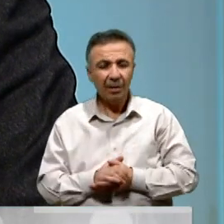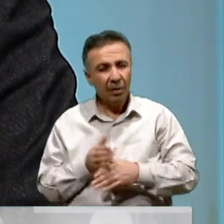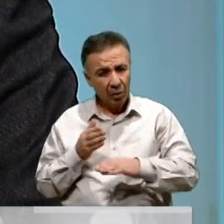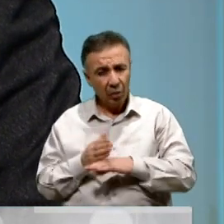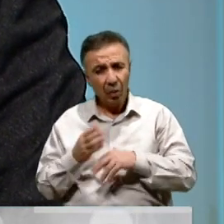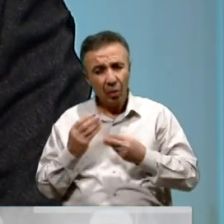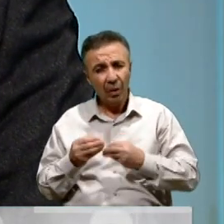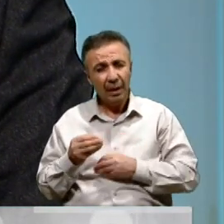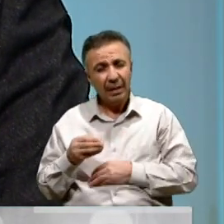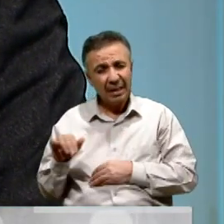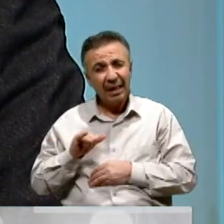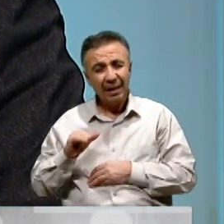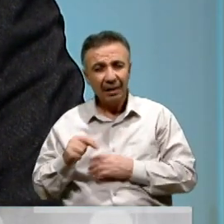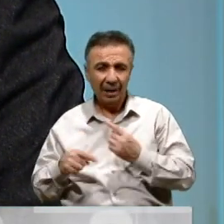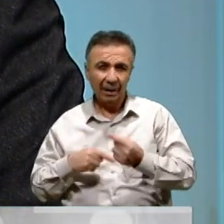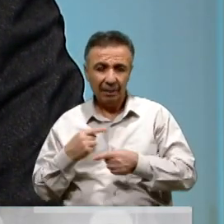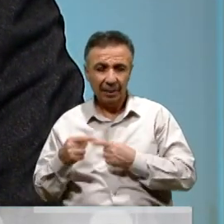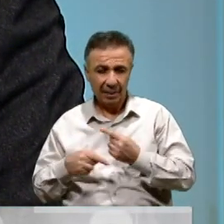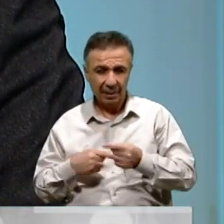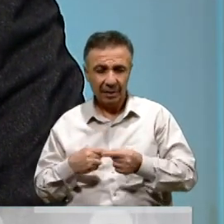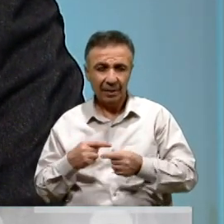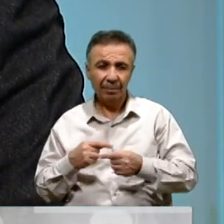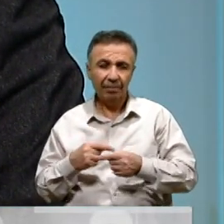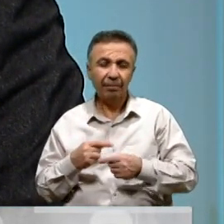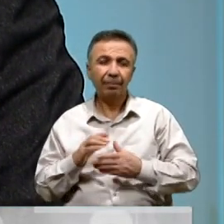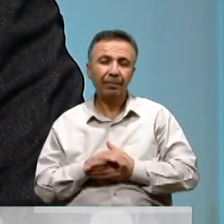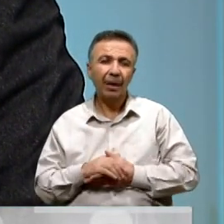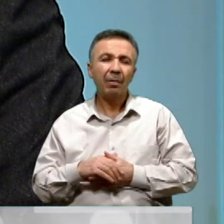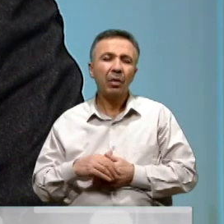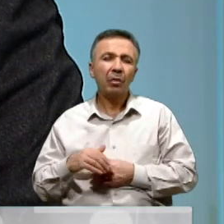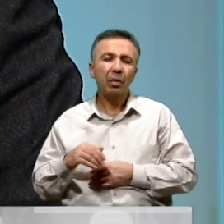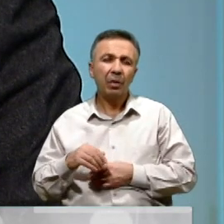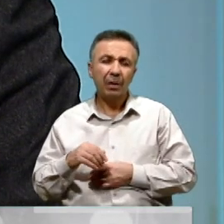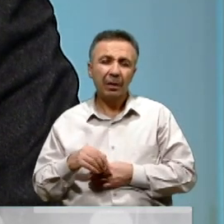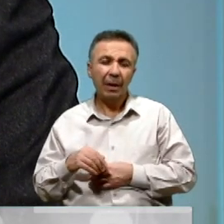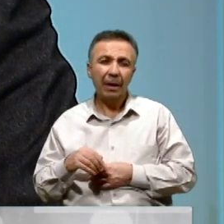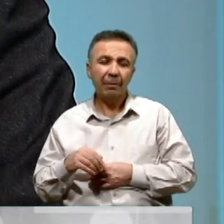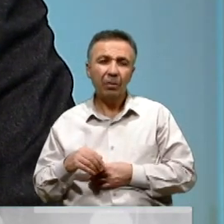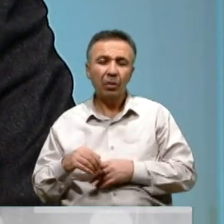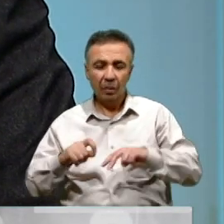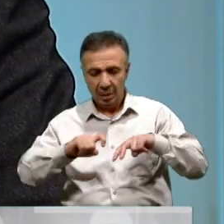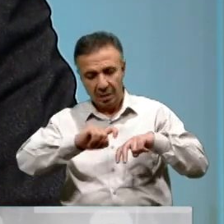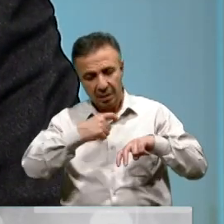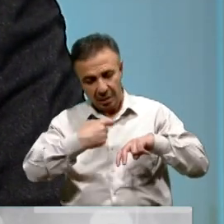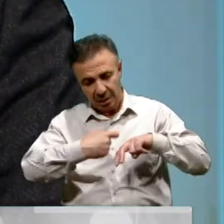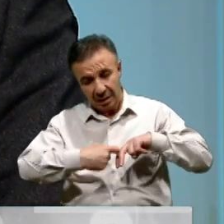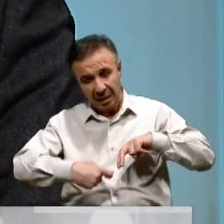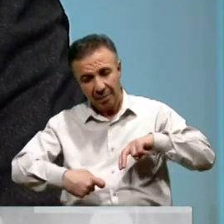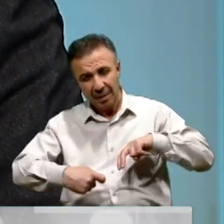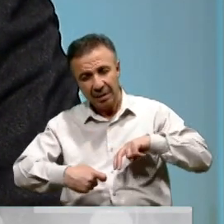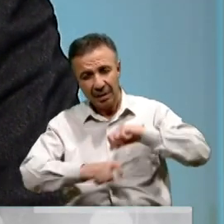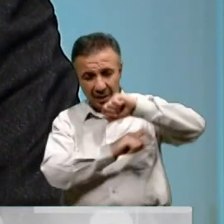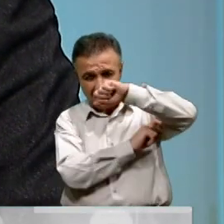en yakınlarıdır ve onların da bu temizliği bir şekilde efendim gerekli